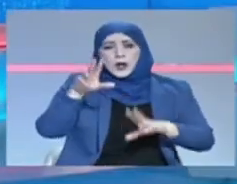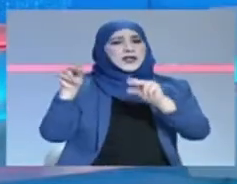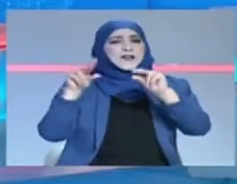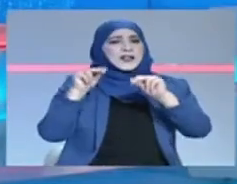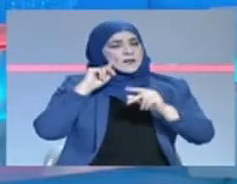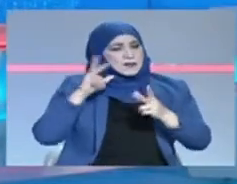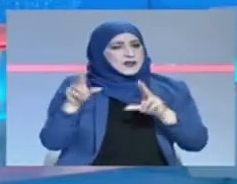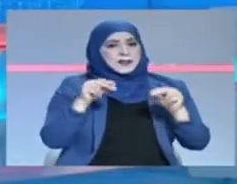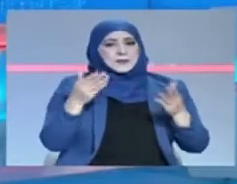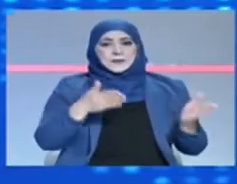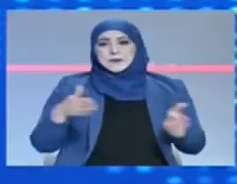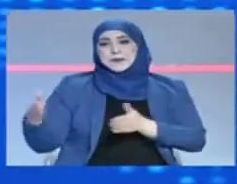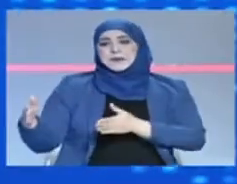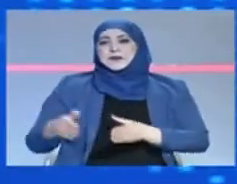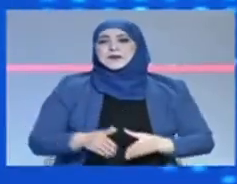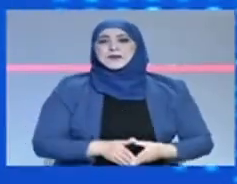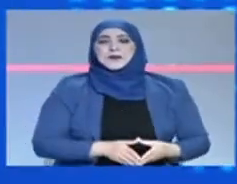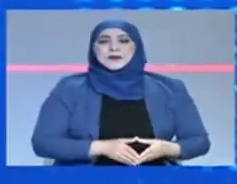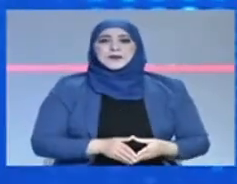به الجميع.